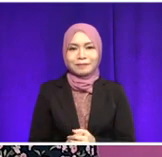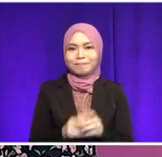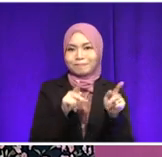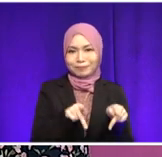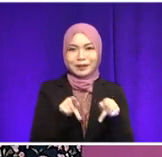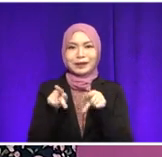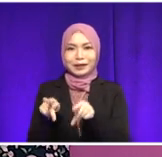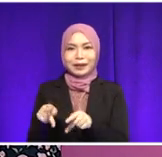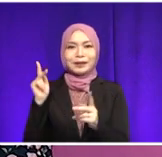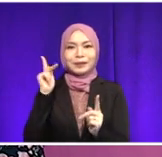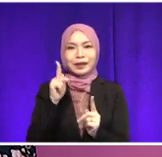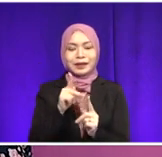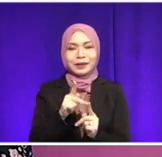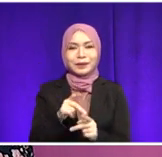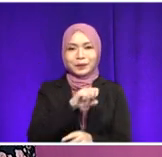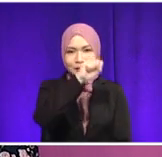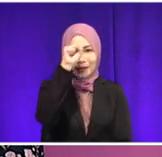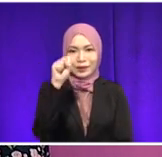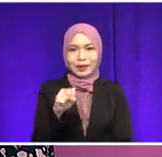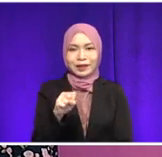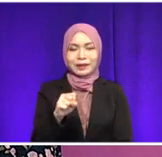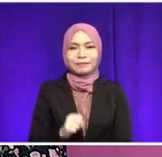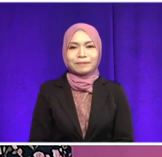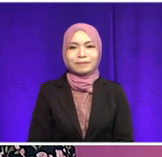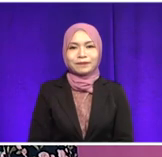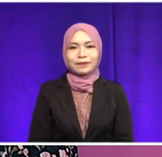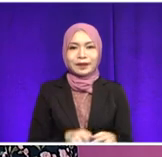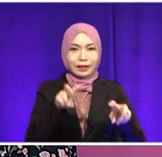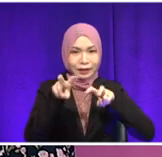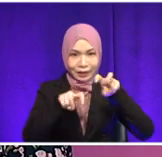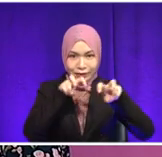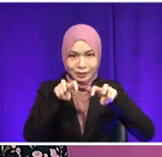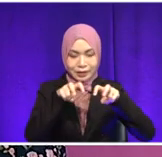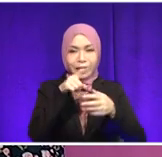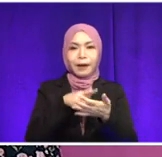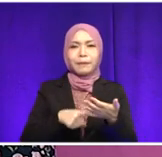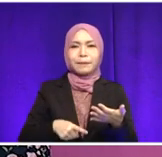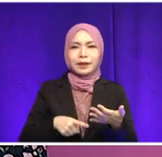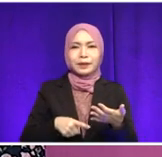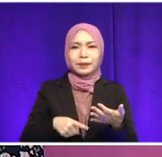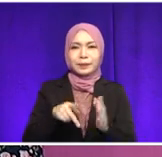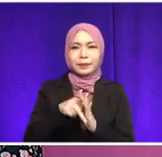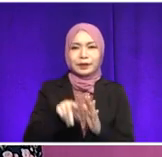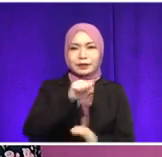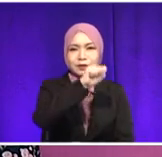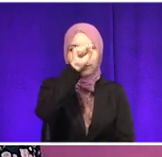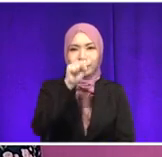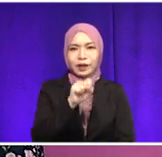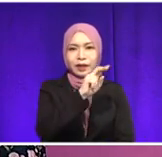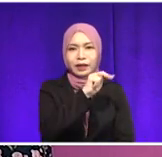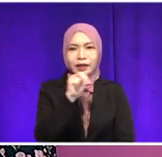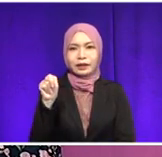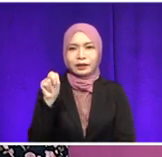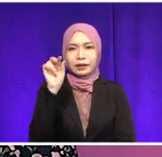maklumat tadi perlu kita kaji pula apakah persoalan-persoalan yang perlu kita selesaikan untuk kita meneruskan proses